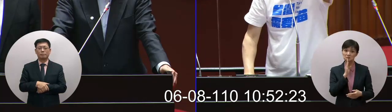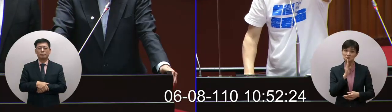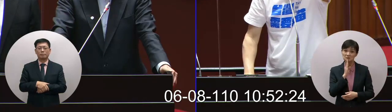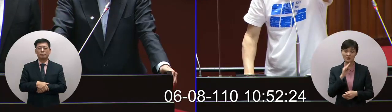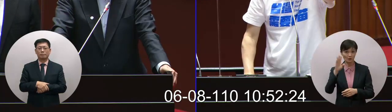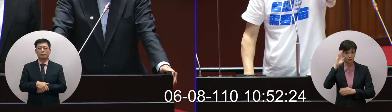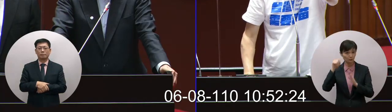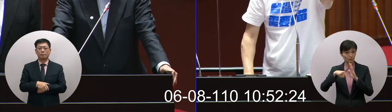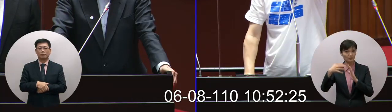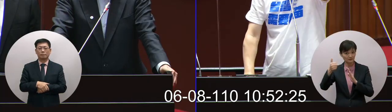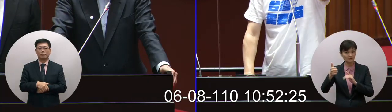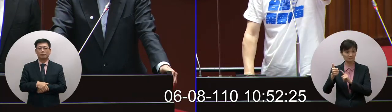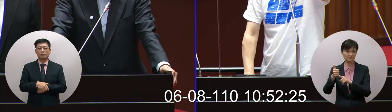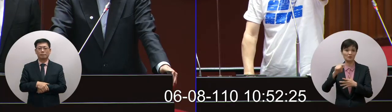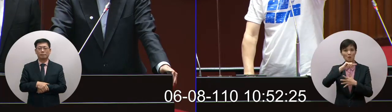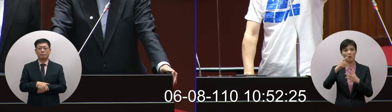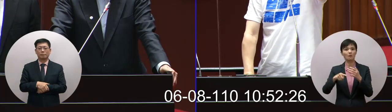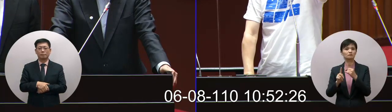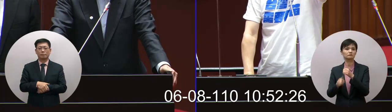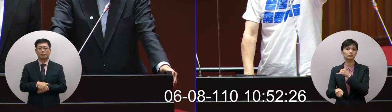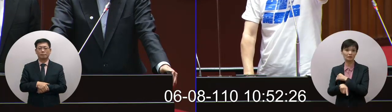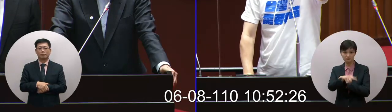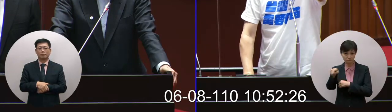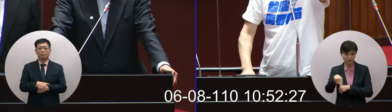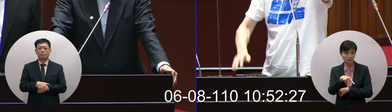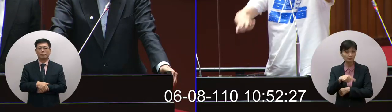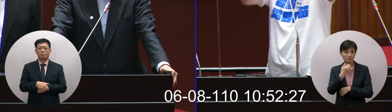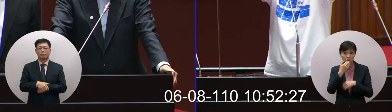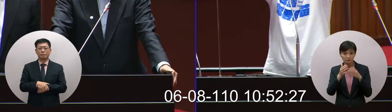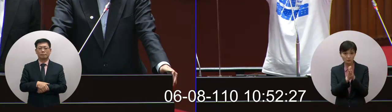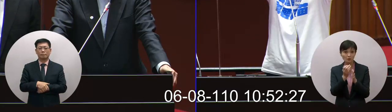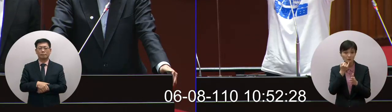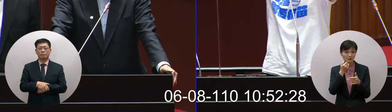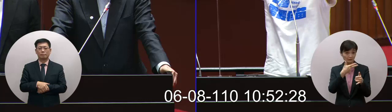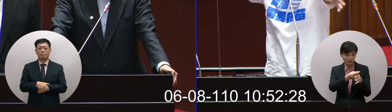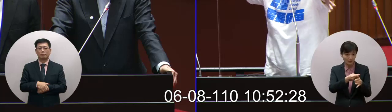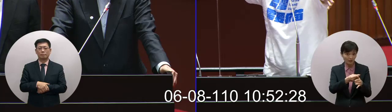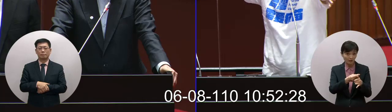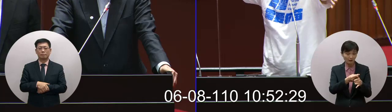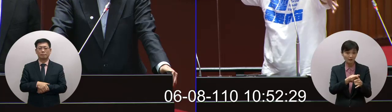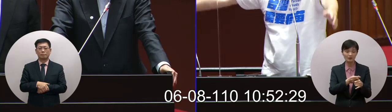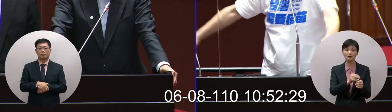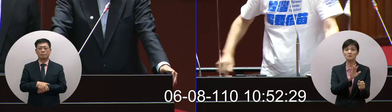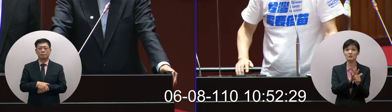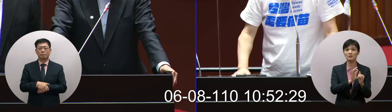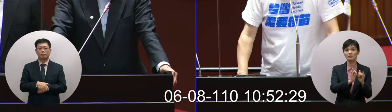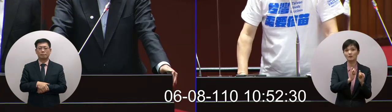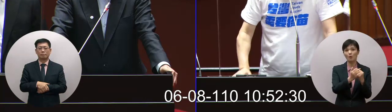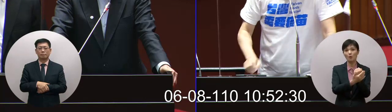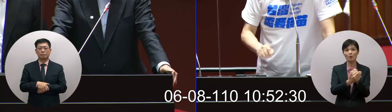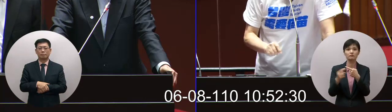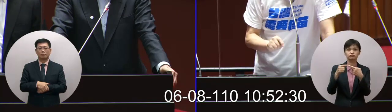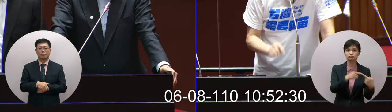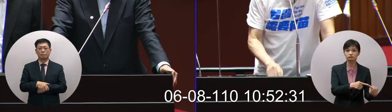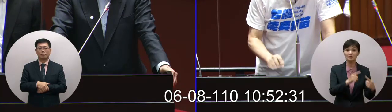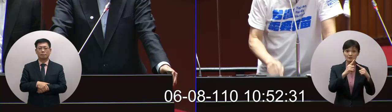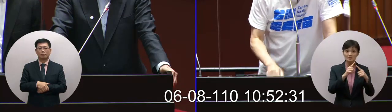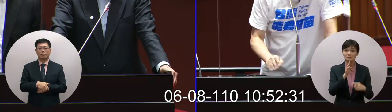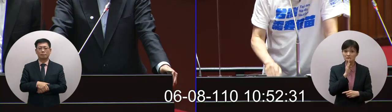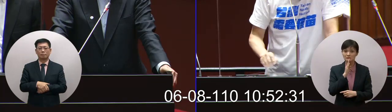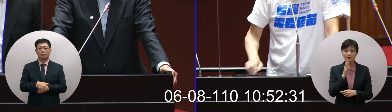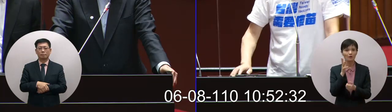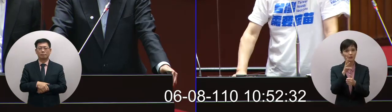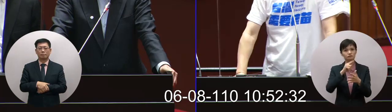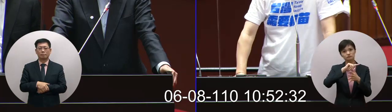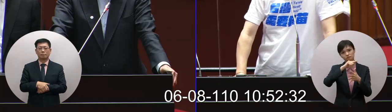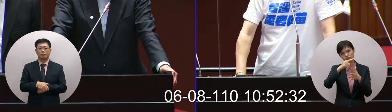长是最高的行政长，当然他你们都可以打，这是维持社会运作的人。请问第七类